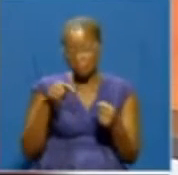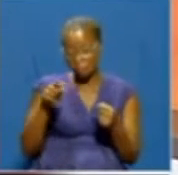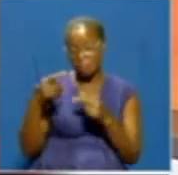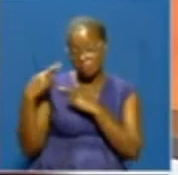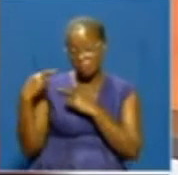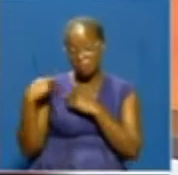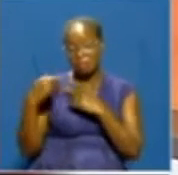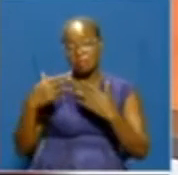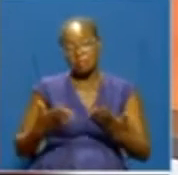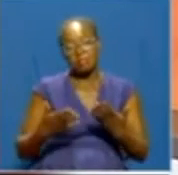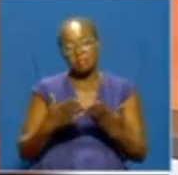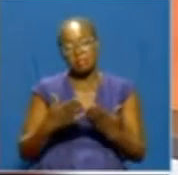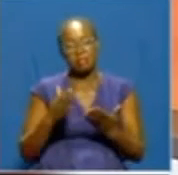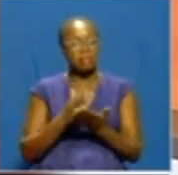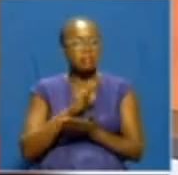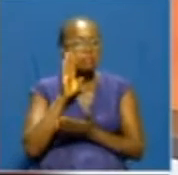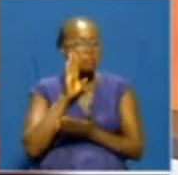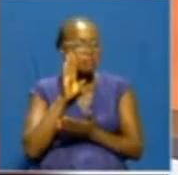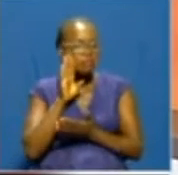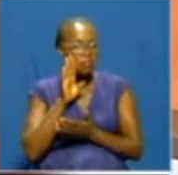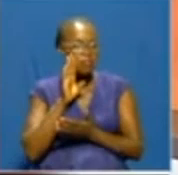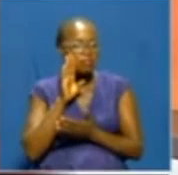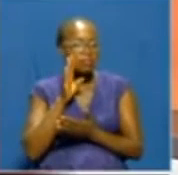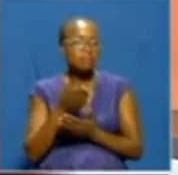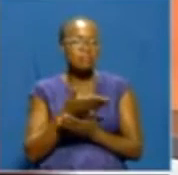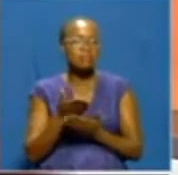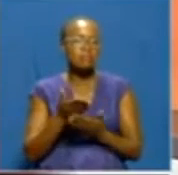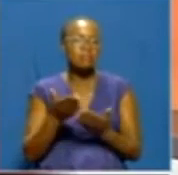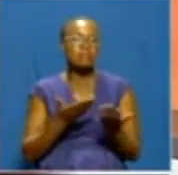ama ni fununu tu ama ni porojo tu zinaibuliwa na wachuuzi ili kuweka mambo baya.